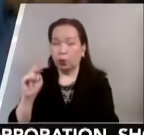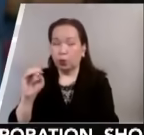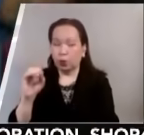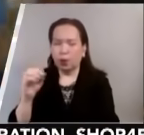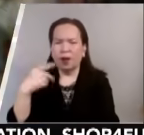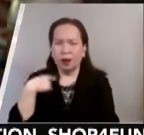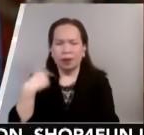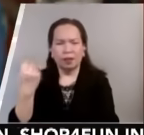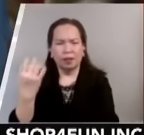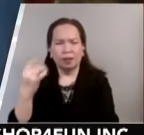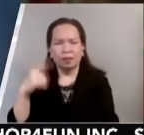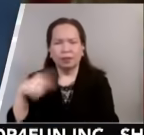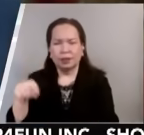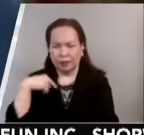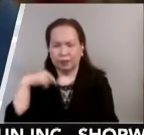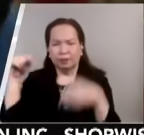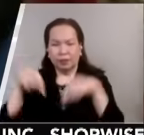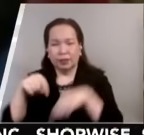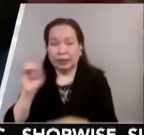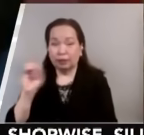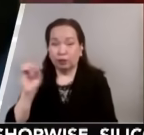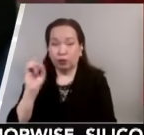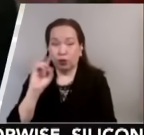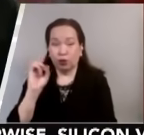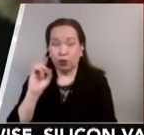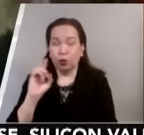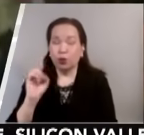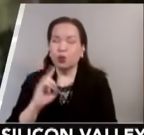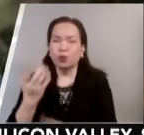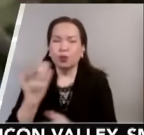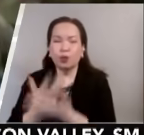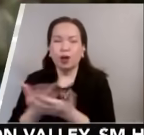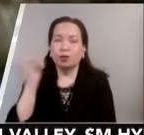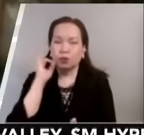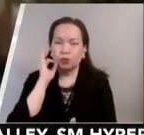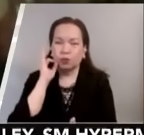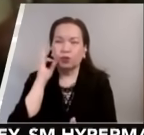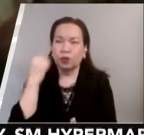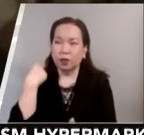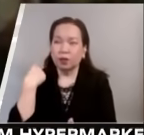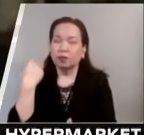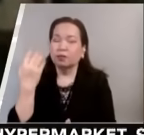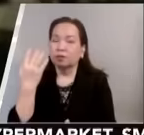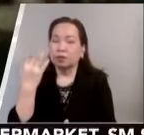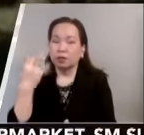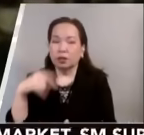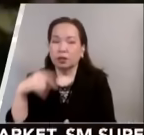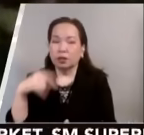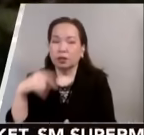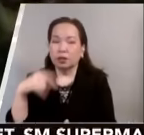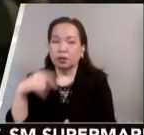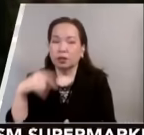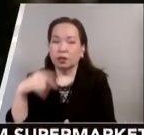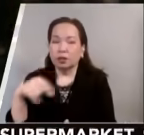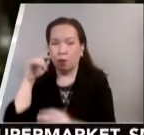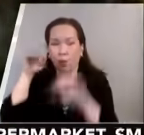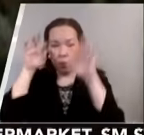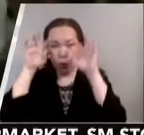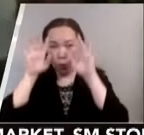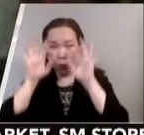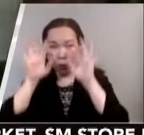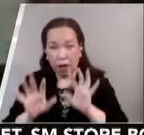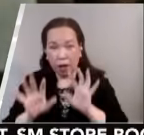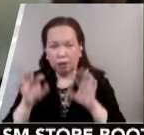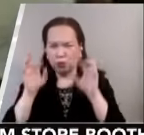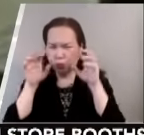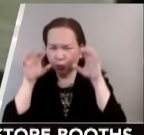Divisoria para mamili ng mga prutas sa mga oras nga na ito mariza no Alam mo kahit umuulan kaninang hapon di alintana yan ng mga mamimili rito